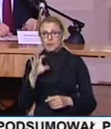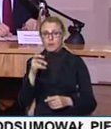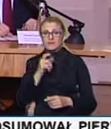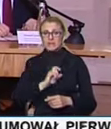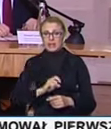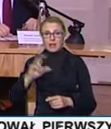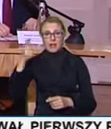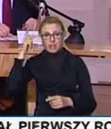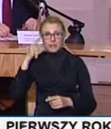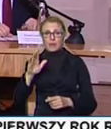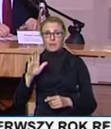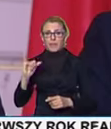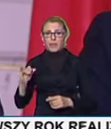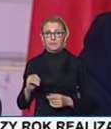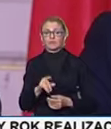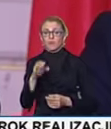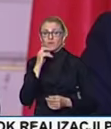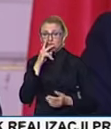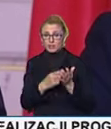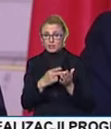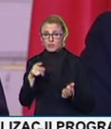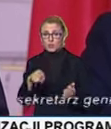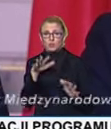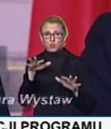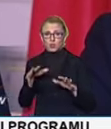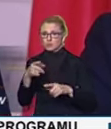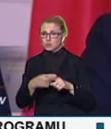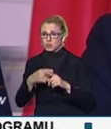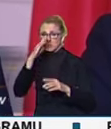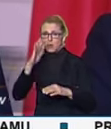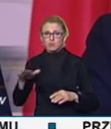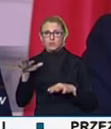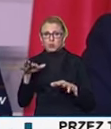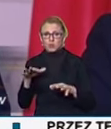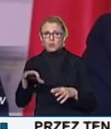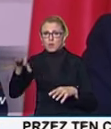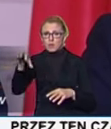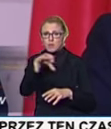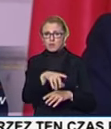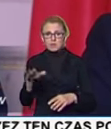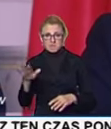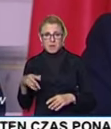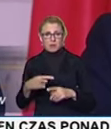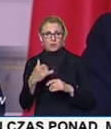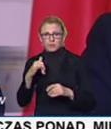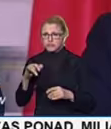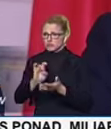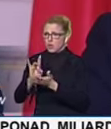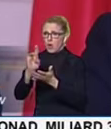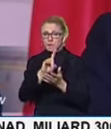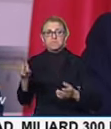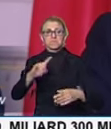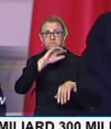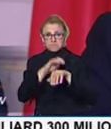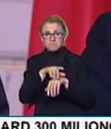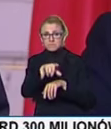sekretarz generalny BIE. Dostrzegamy dużą spójność społeczną, bardzo duże zjednoczenie różnych grup, interesów, różnych środowisk, które razem